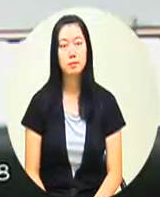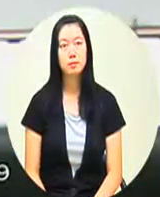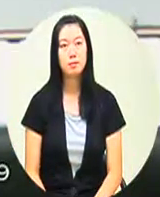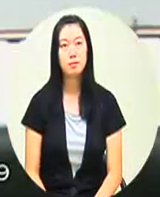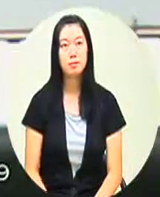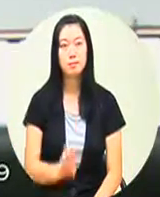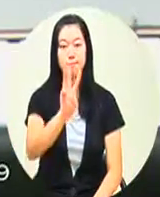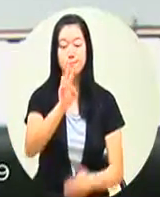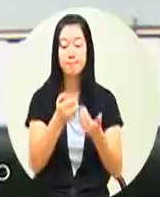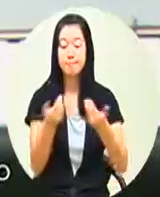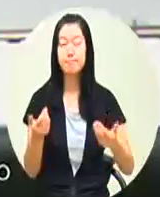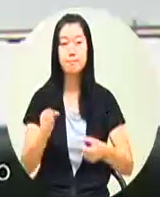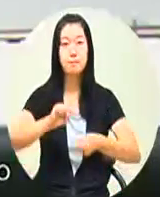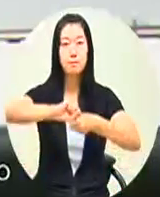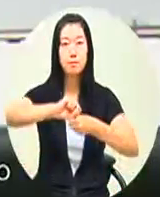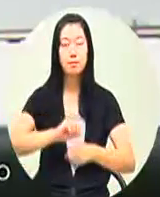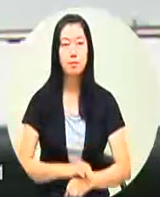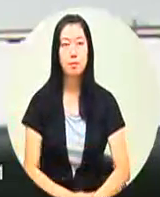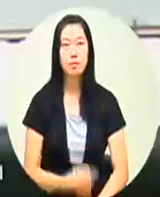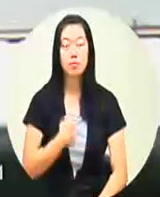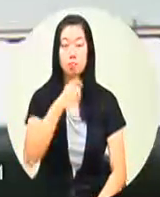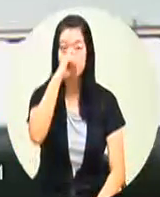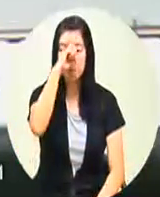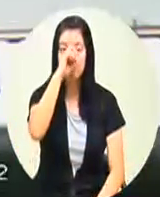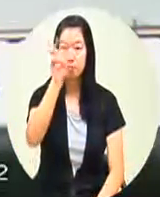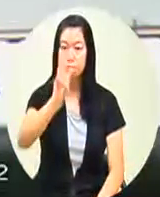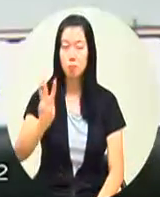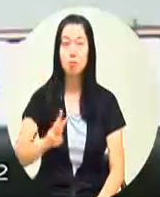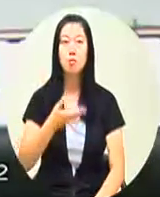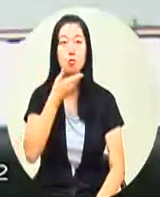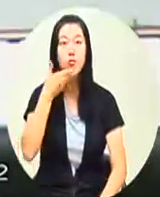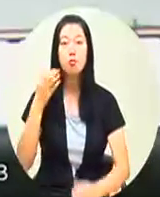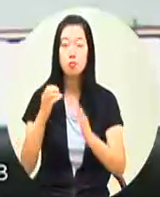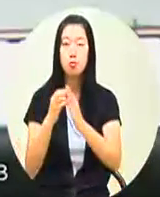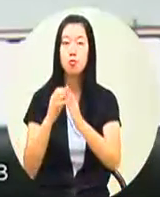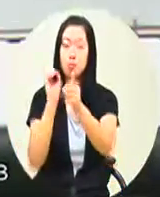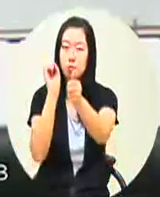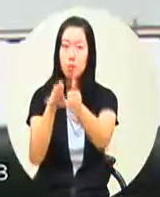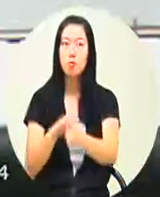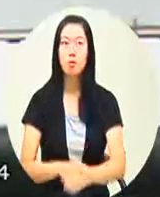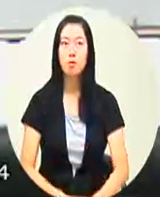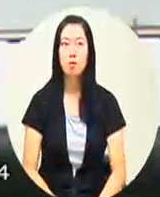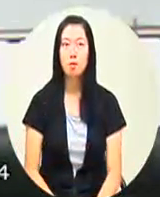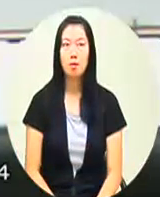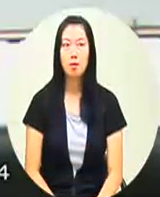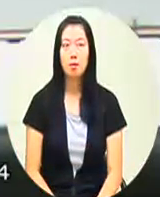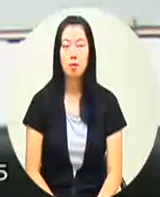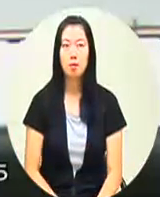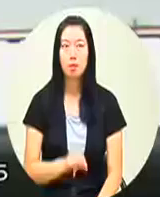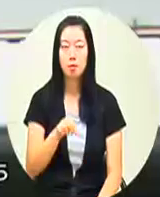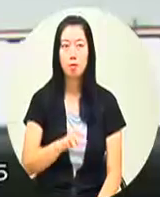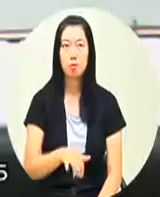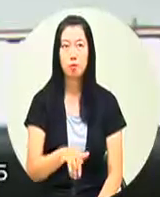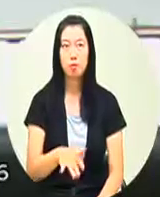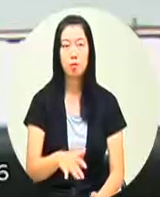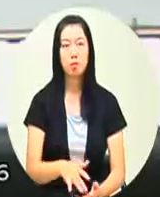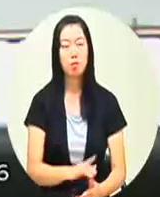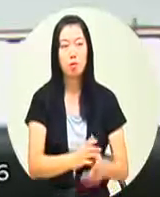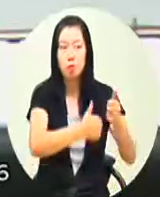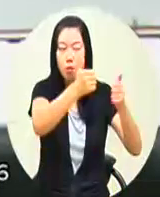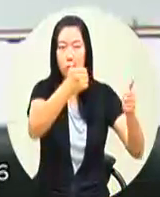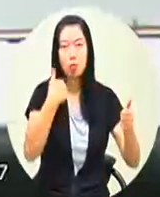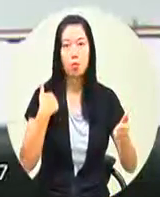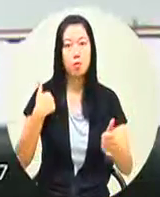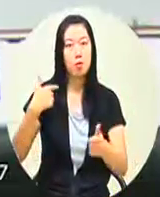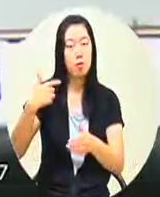好，再翻三分钟。 水利局长站在上级指导单位